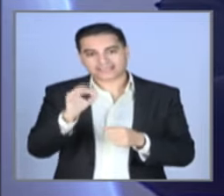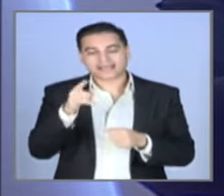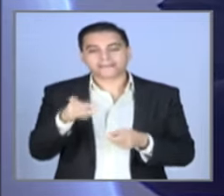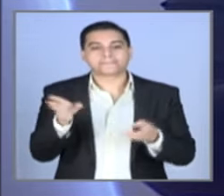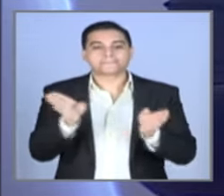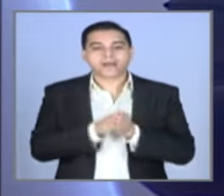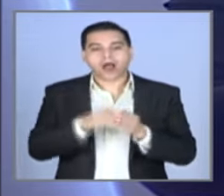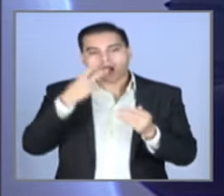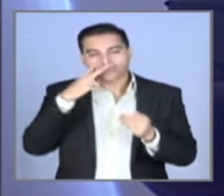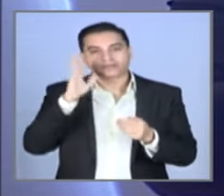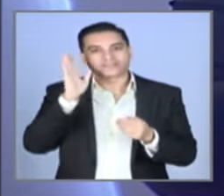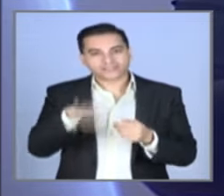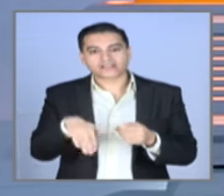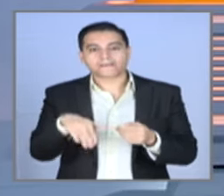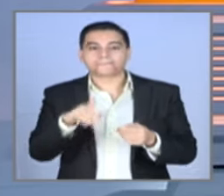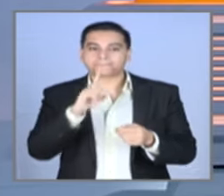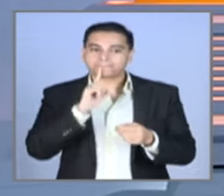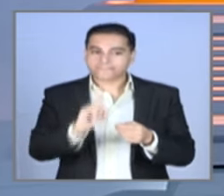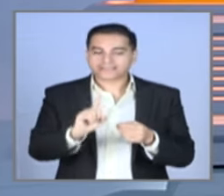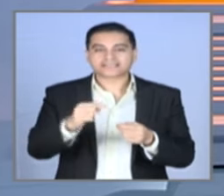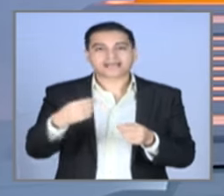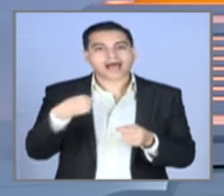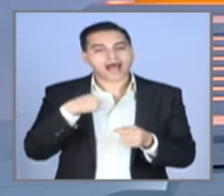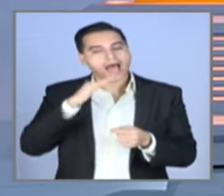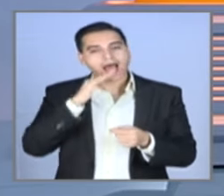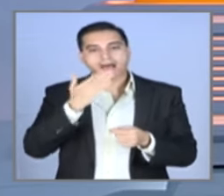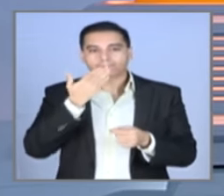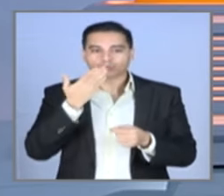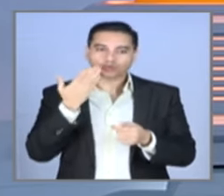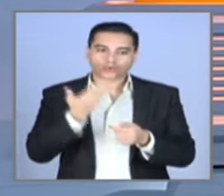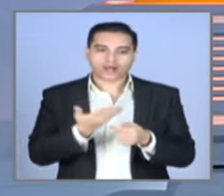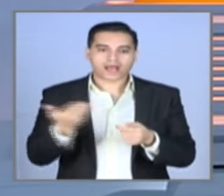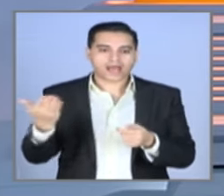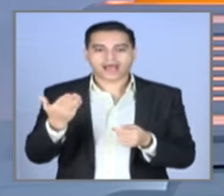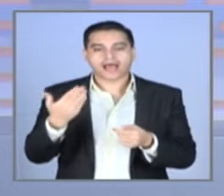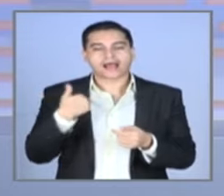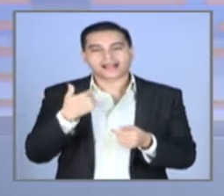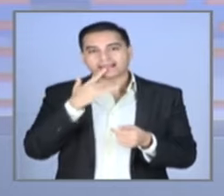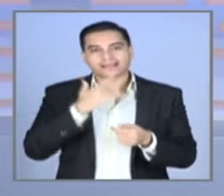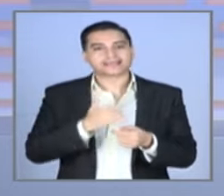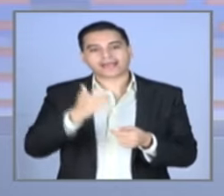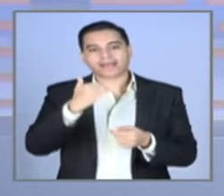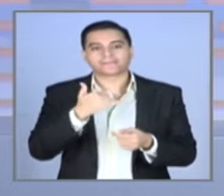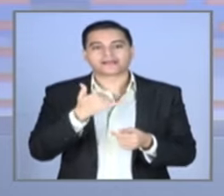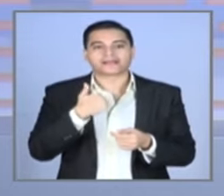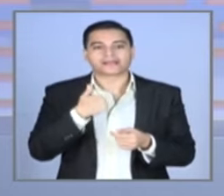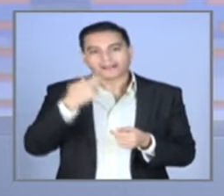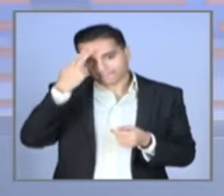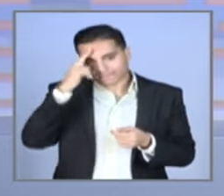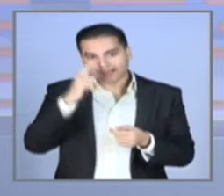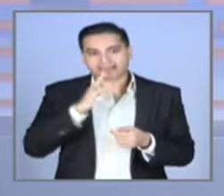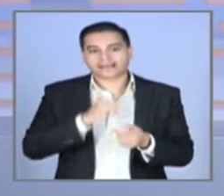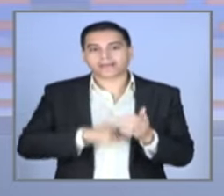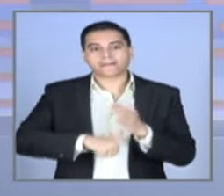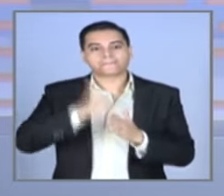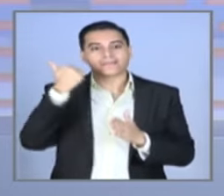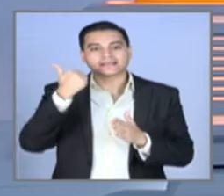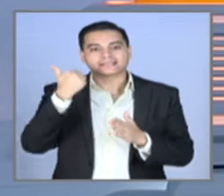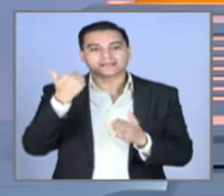ايه غلطه مثلا بنستغلها، لكن هو الحمد لله. هو احمد يعني الصراحه اللي بيكسبنا دايما يعني برضه. يعني بس مين اللي دايما بيكسب؟